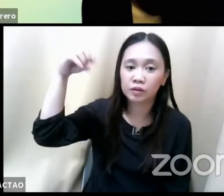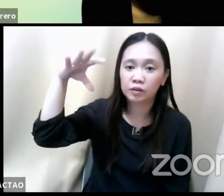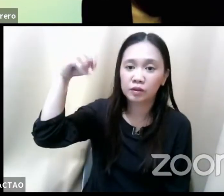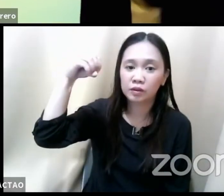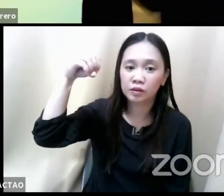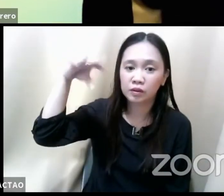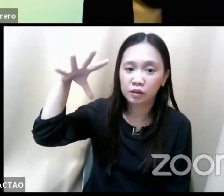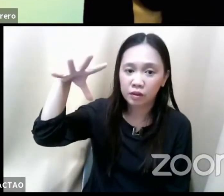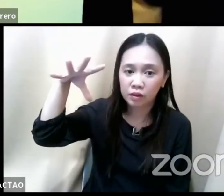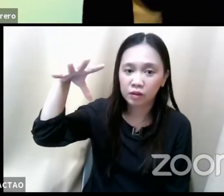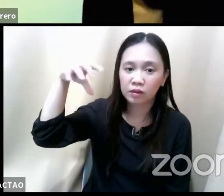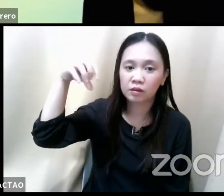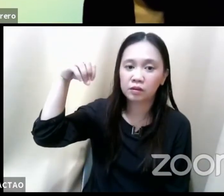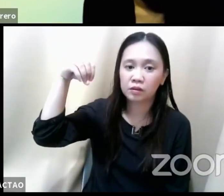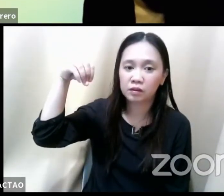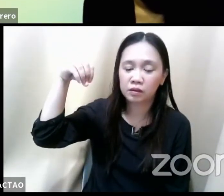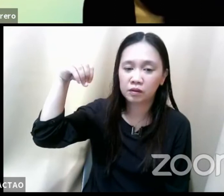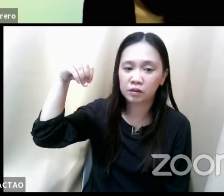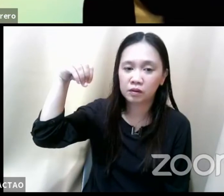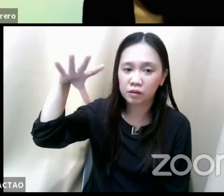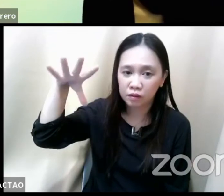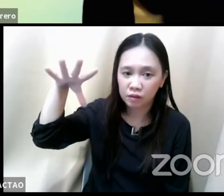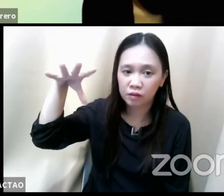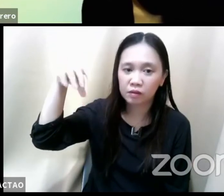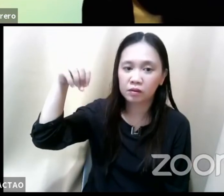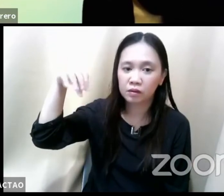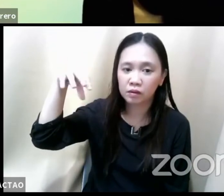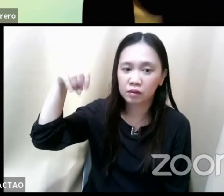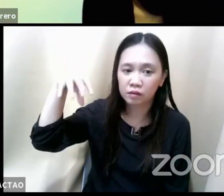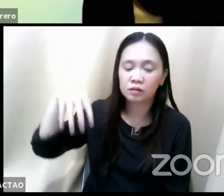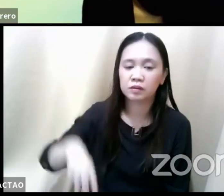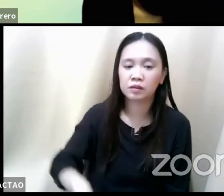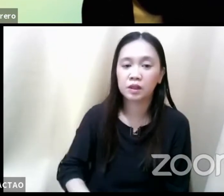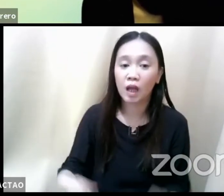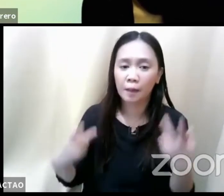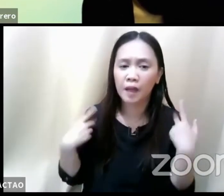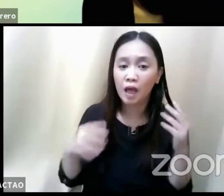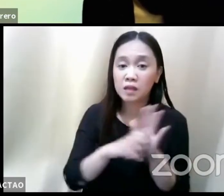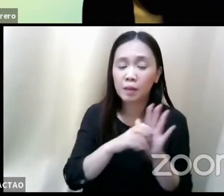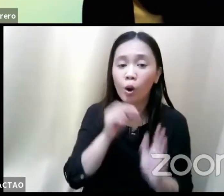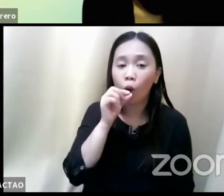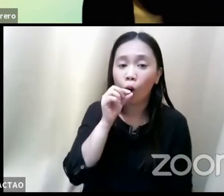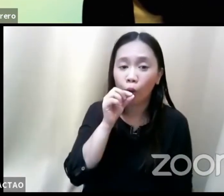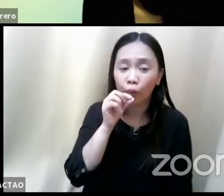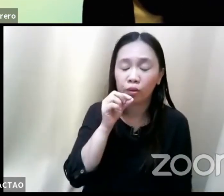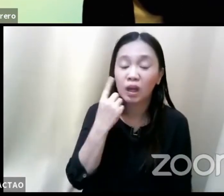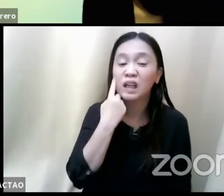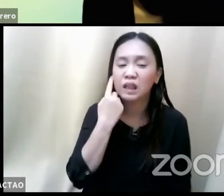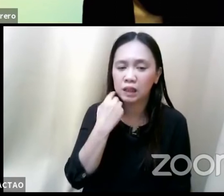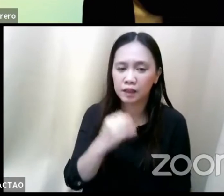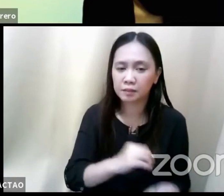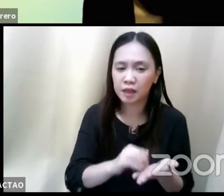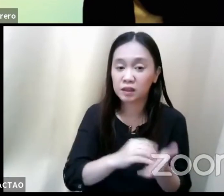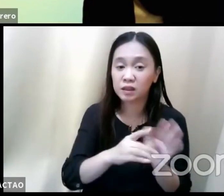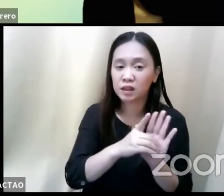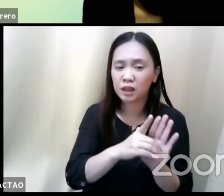short. Okay? Yun yung para sa flashlight. Yung sa whistle, na-demo ko na po kanina. Ngayon, paano pagka hindi nga,